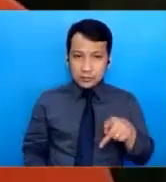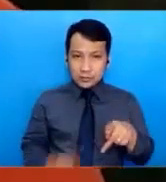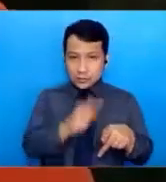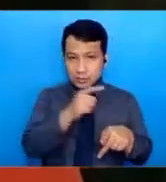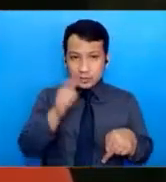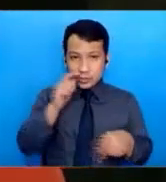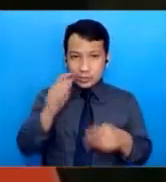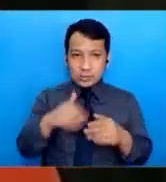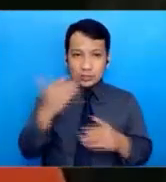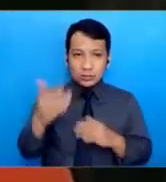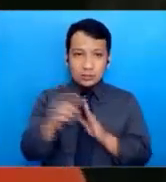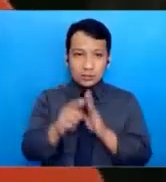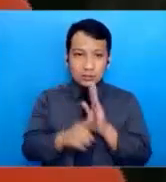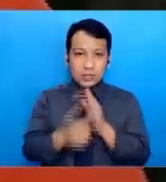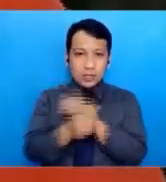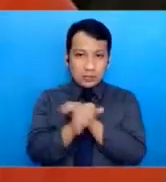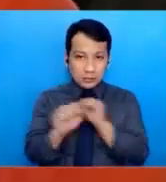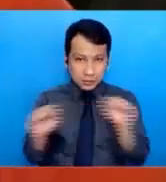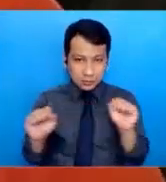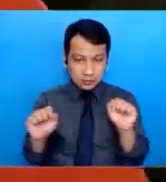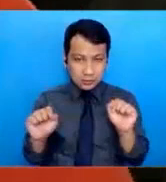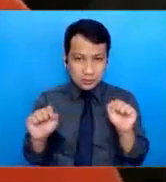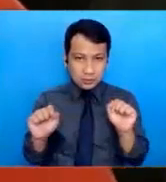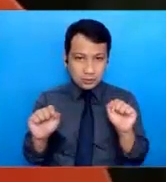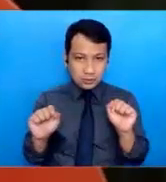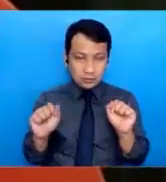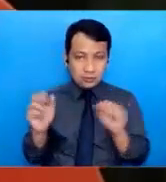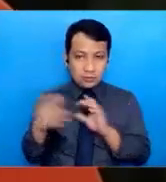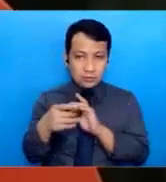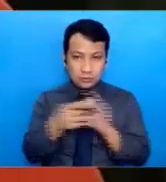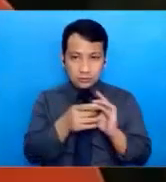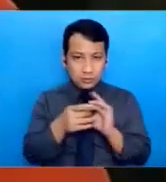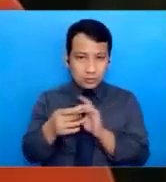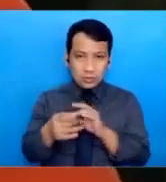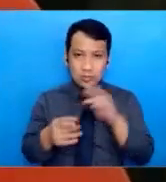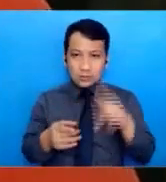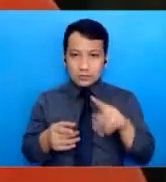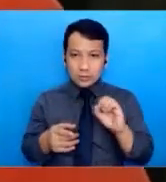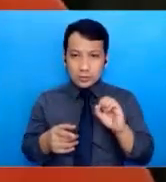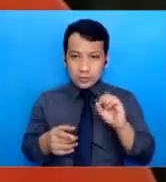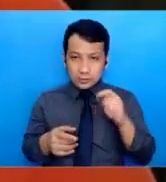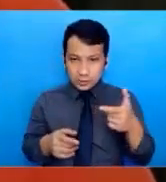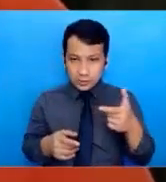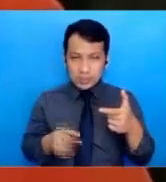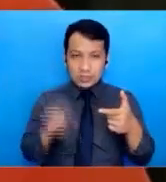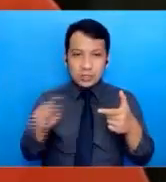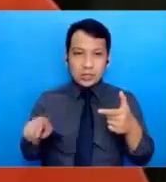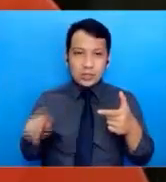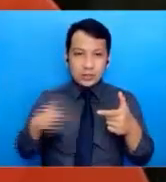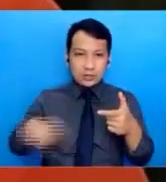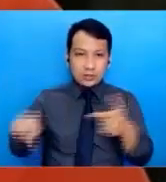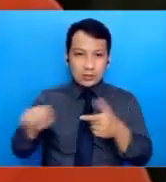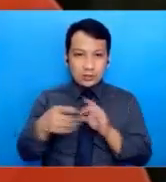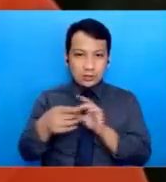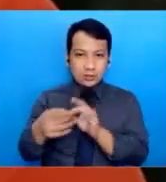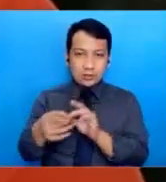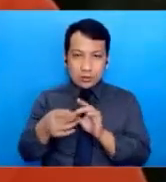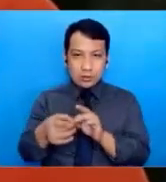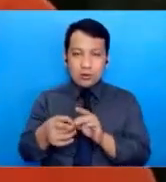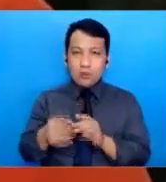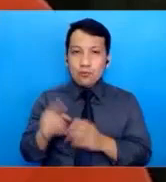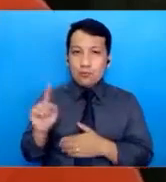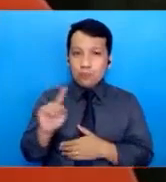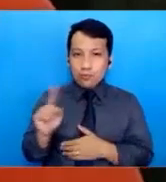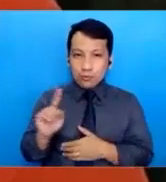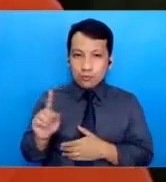to have a security detail. Okay. And we will be coordinating with the PSG, Presidential Security Guard, to make sure that when